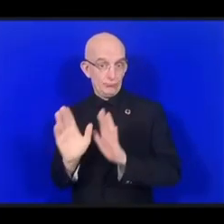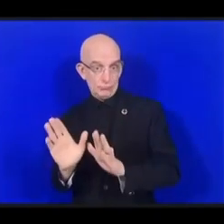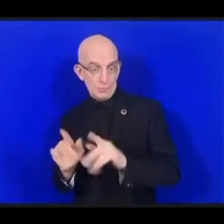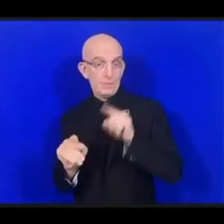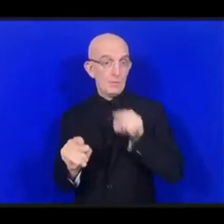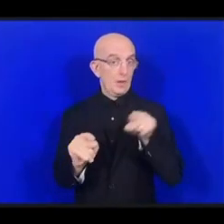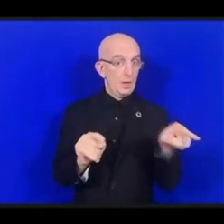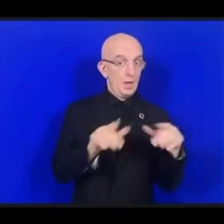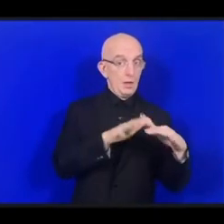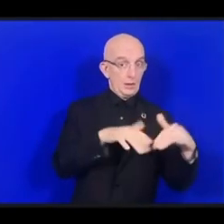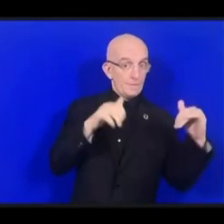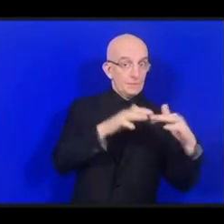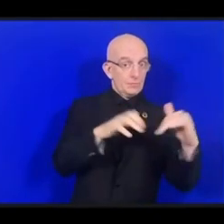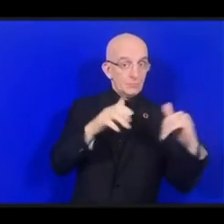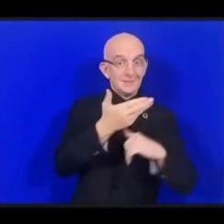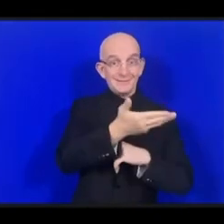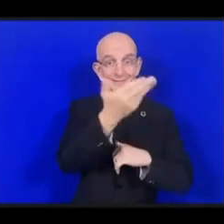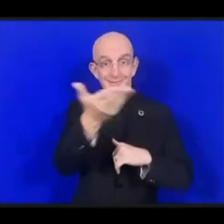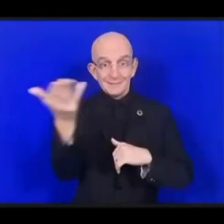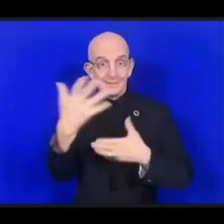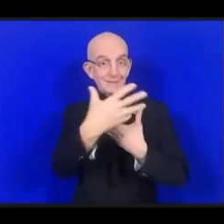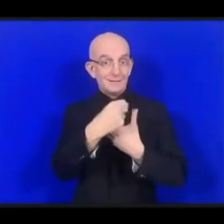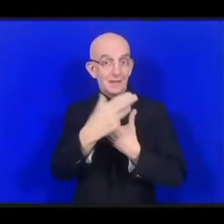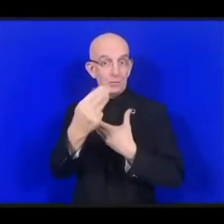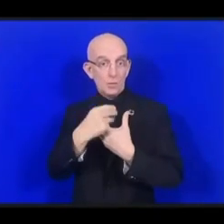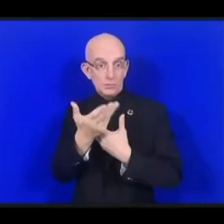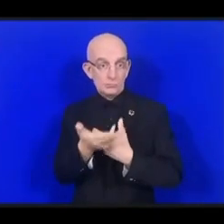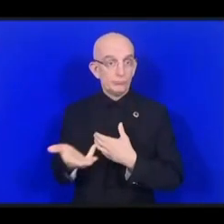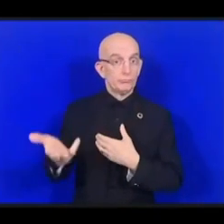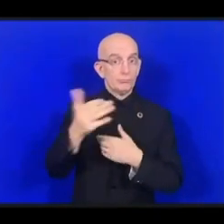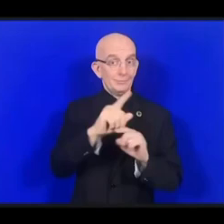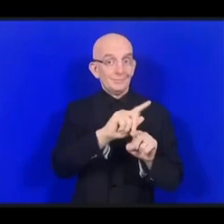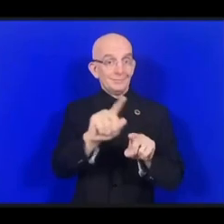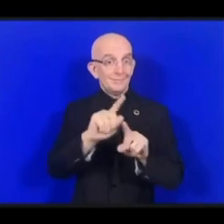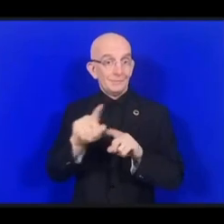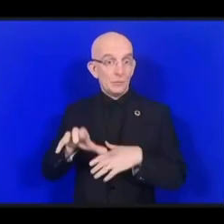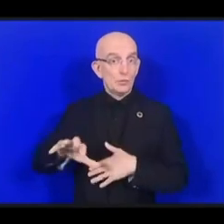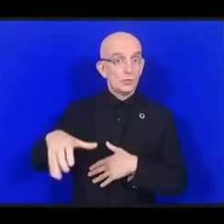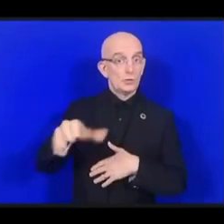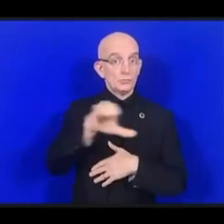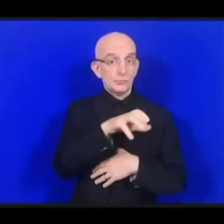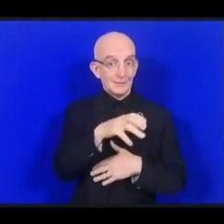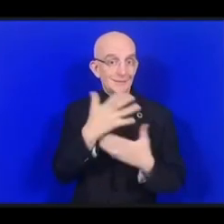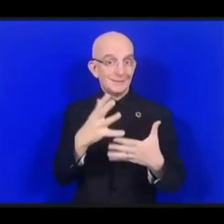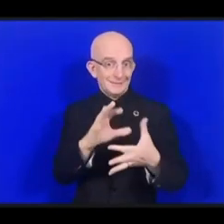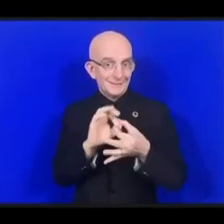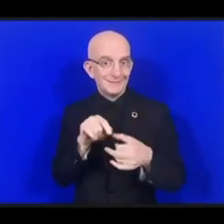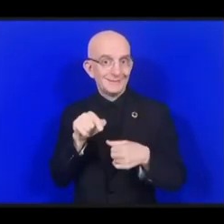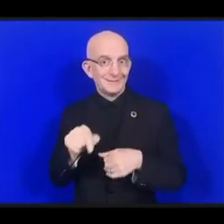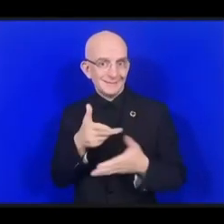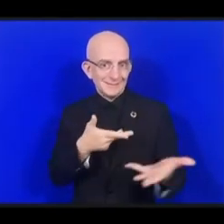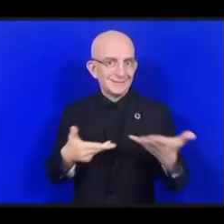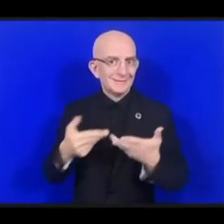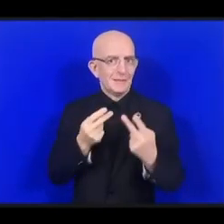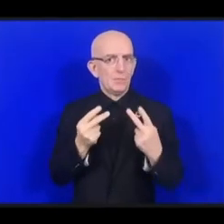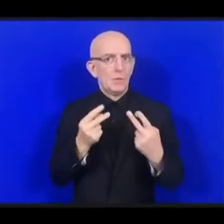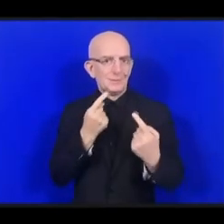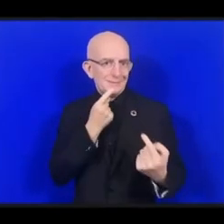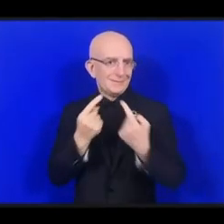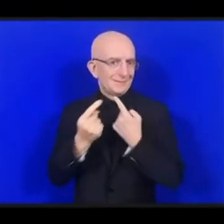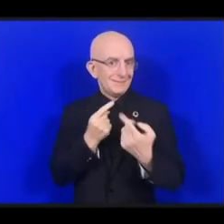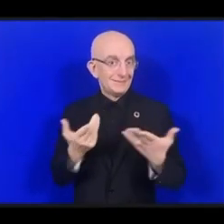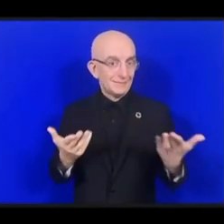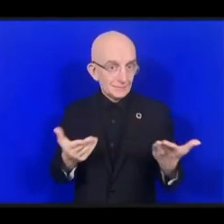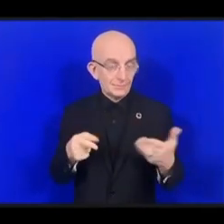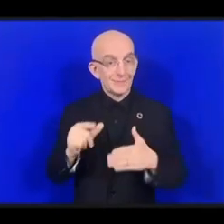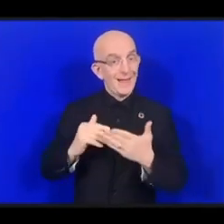デバイそして特にアフリカにおいてこのような問題は存在